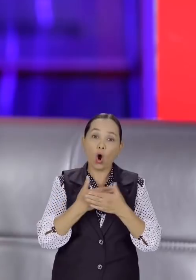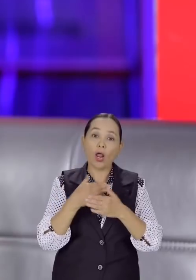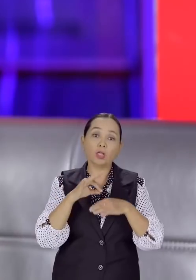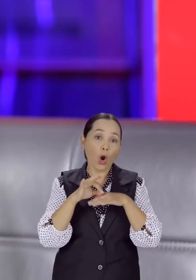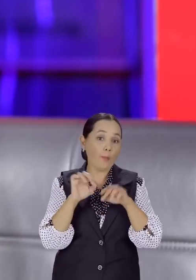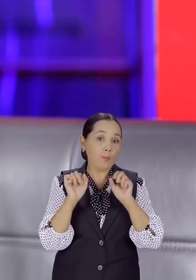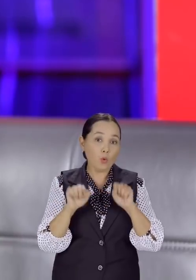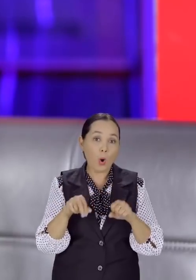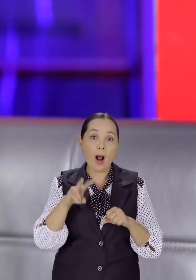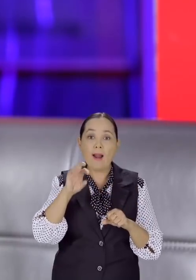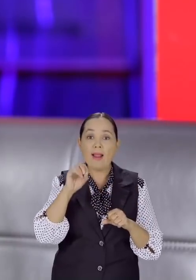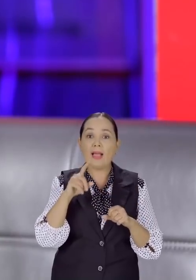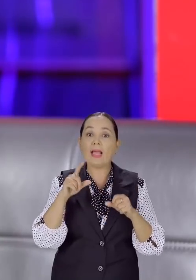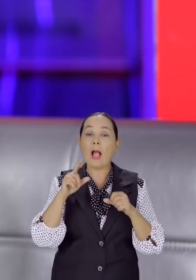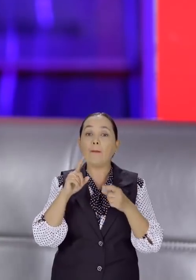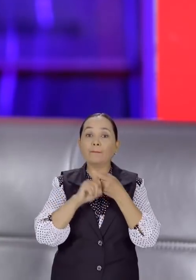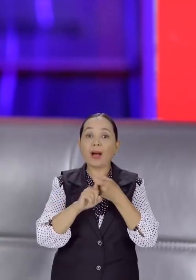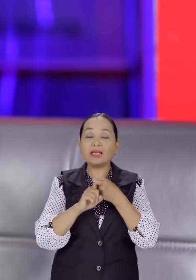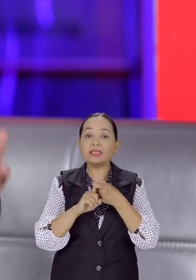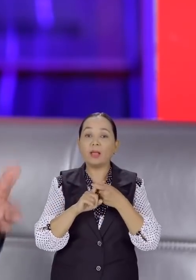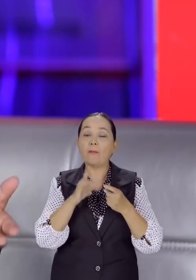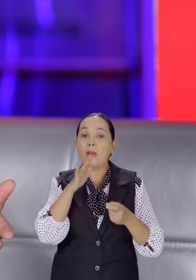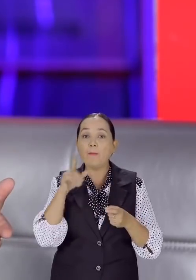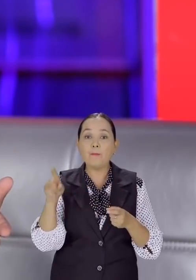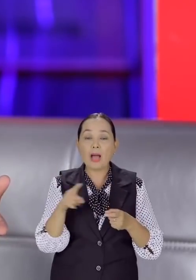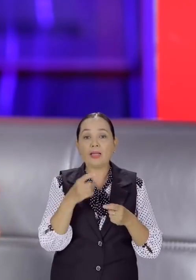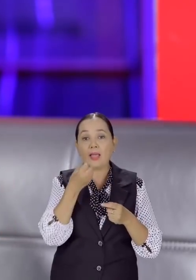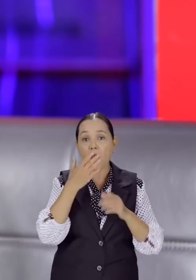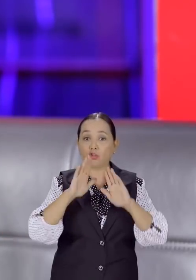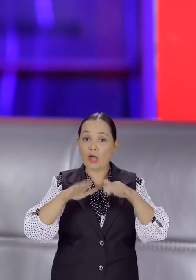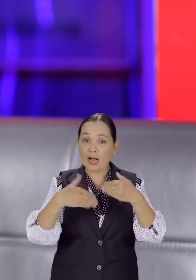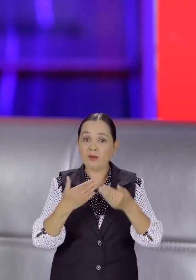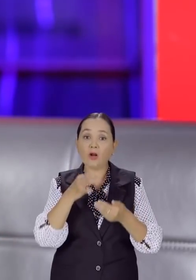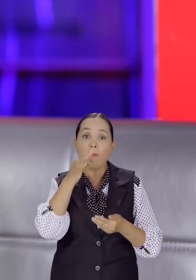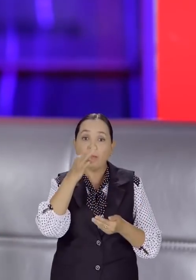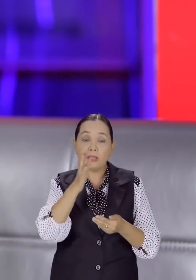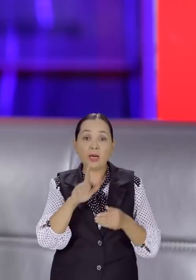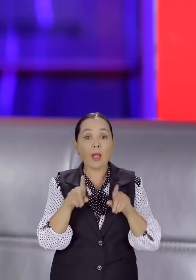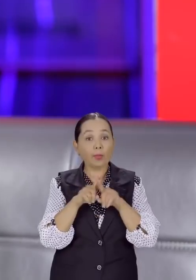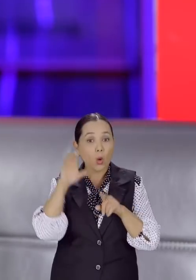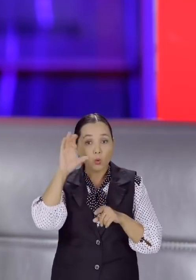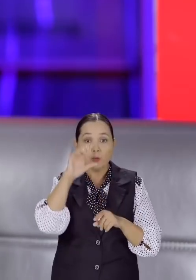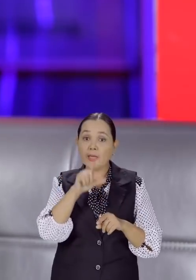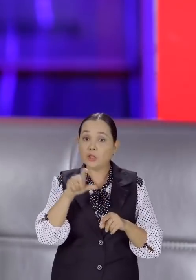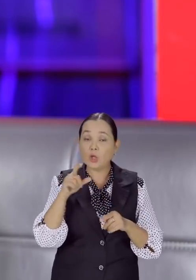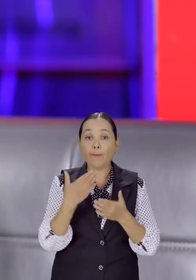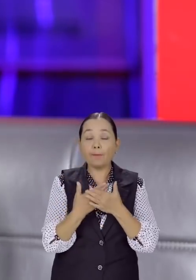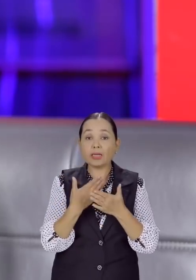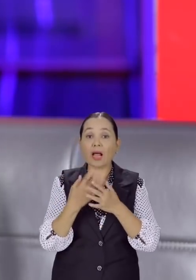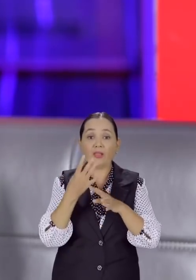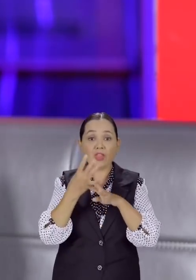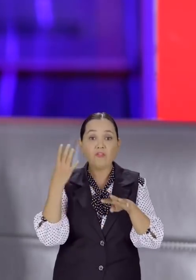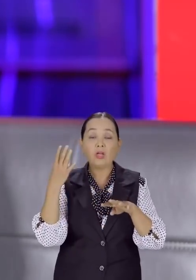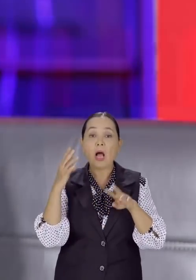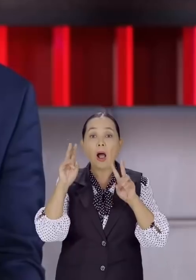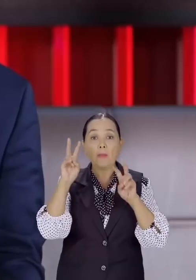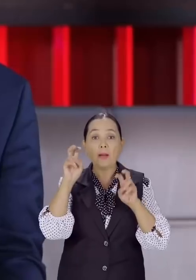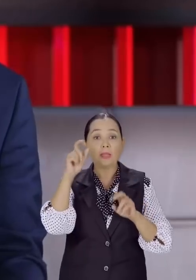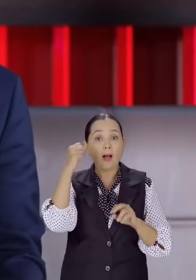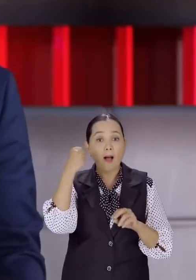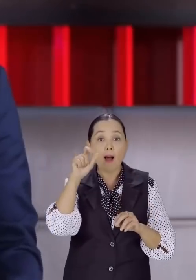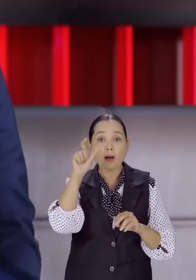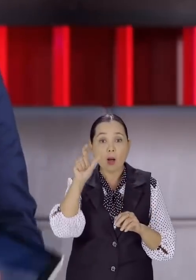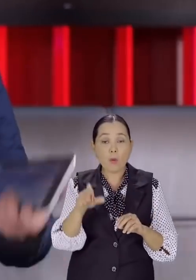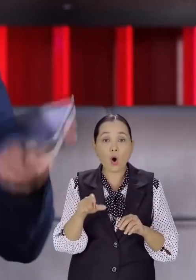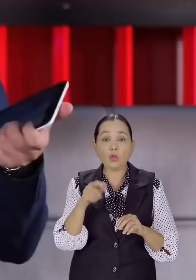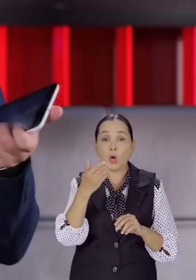borish mumkin. Lekin pandemiya paytida yaxshi takliflar bildirilyapti o'zbekistonliklarga ham. Masalan, navbatdagi mavzuyimiz qahramon. U